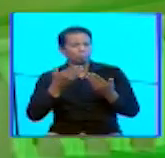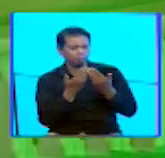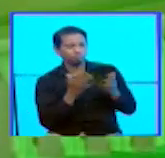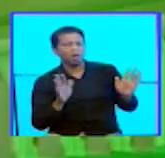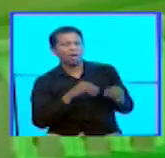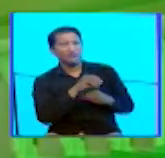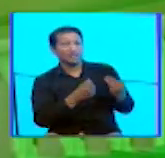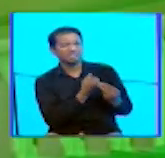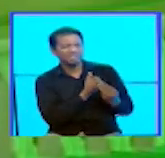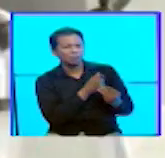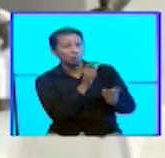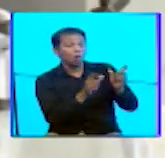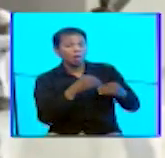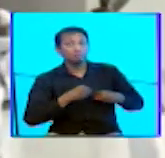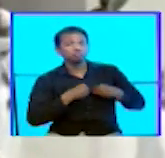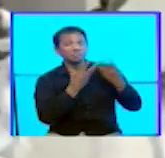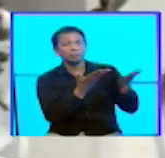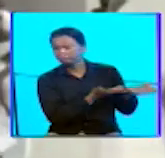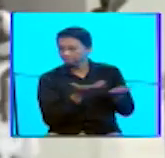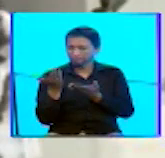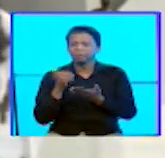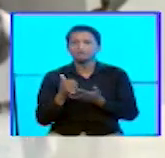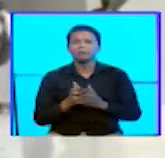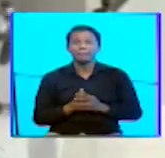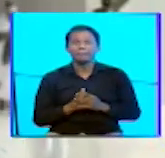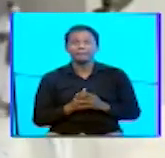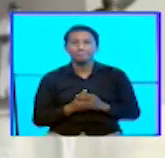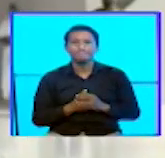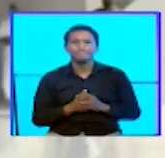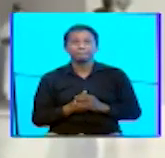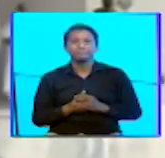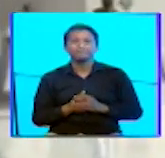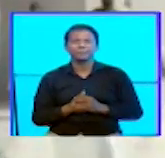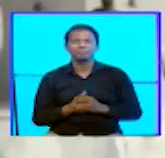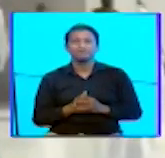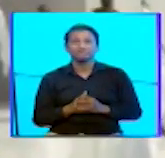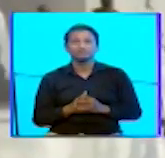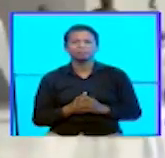muslim dunia. Dari Solo, Jawa Tengah dan Jombang, Jawa Timur, tim kontributor melaporkan.